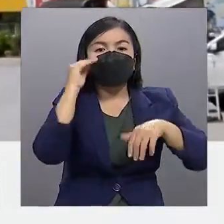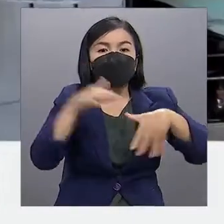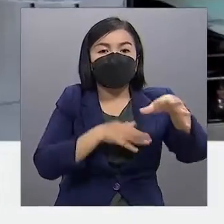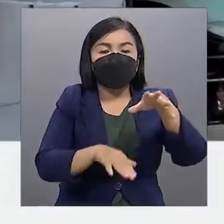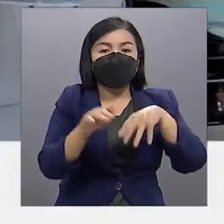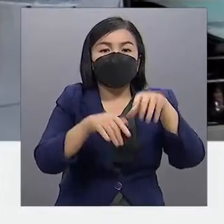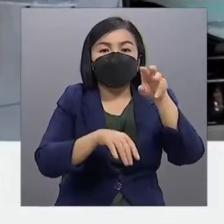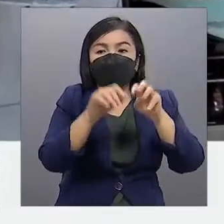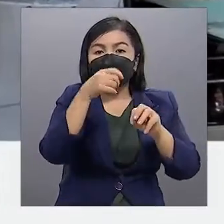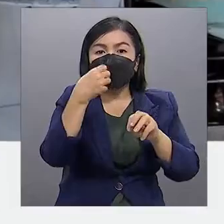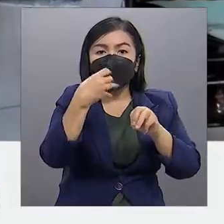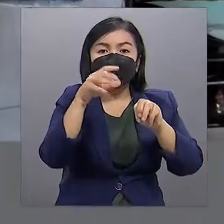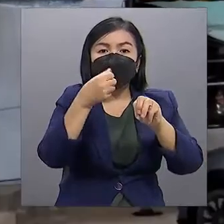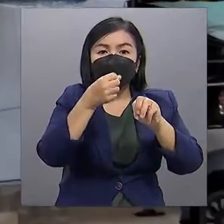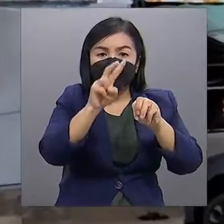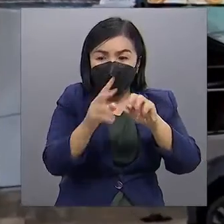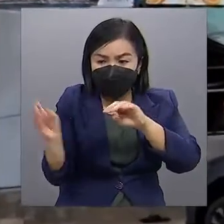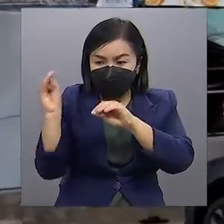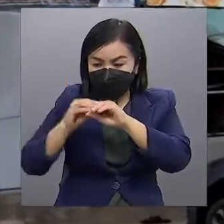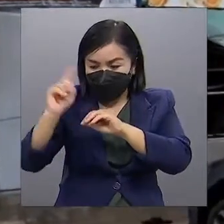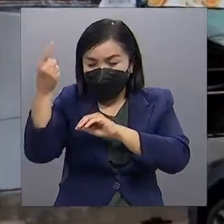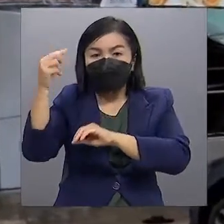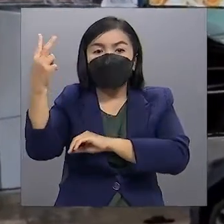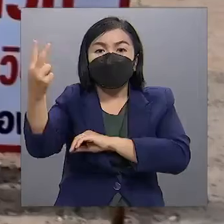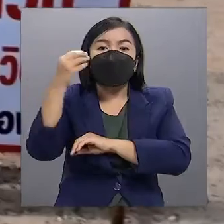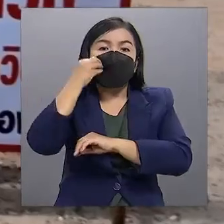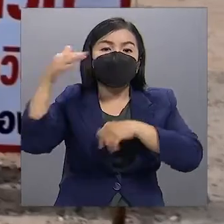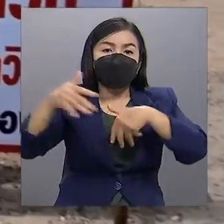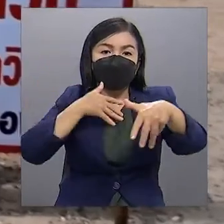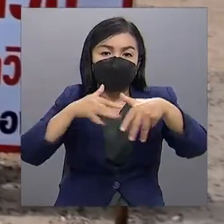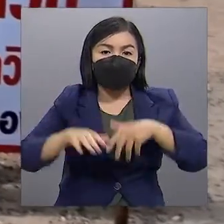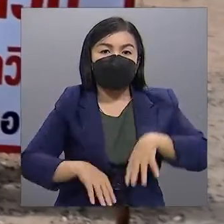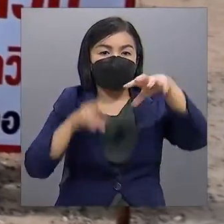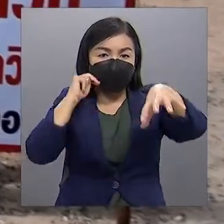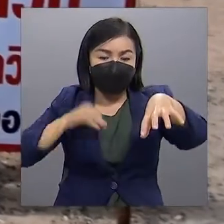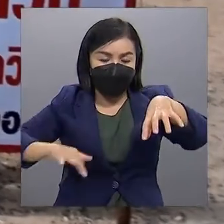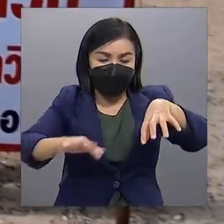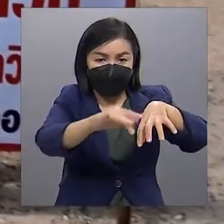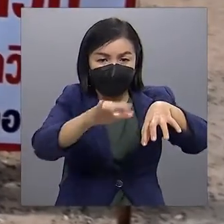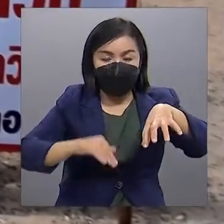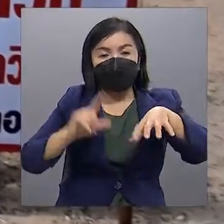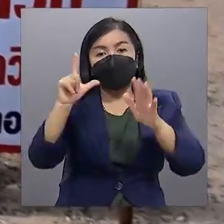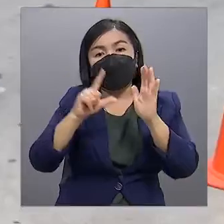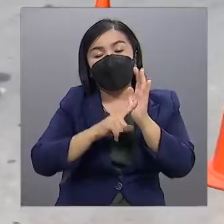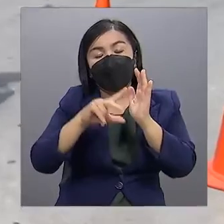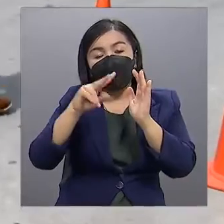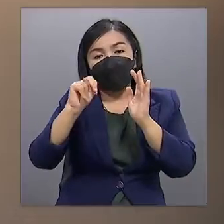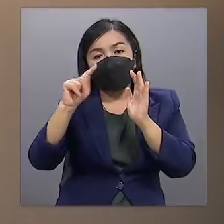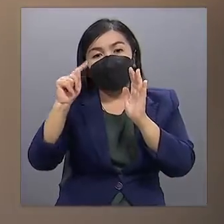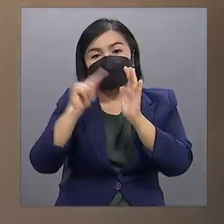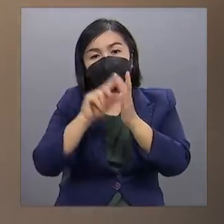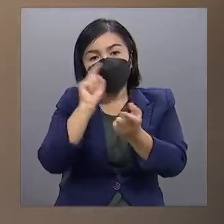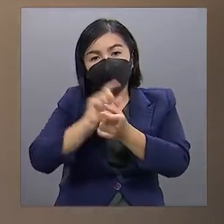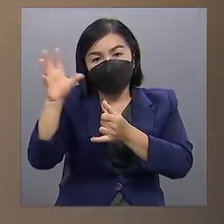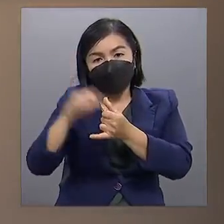สั่งปิดเพิ่มอีก 2หมู่บ้านในตำบลเกาะกลางอำเภอเกาะลันตาจากการพบผู้ติดเชื้อ 12คนที่